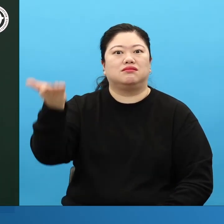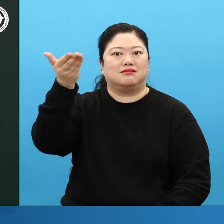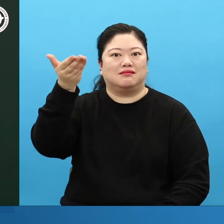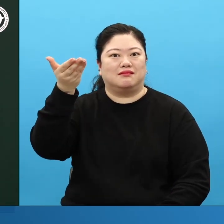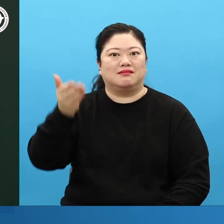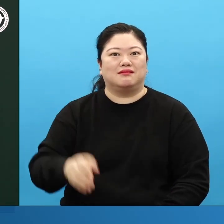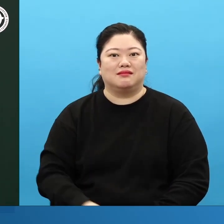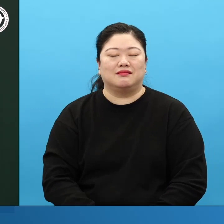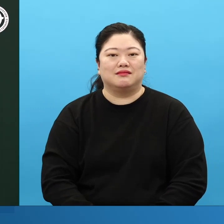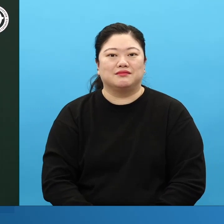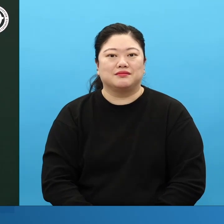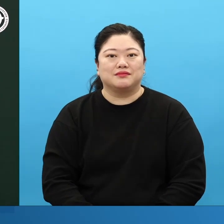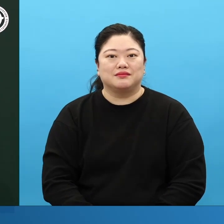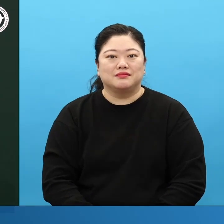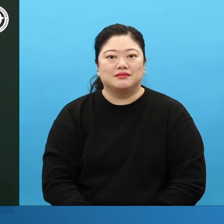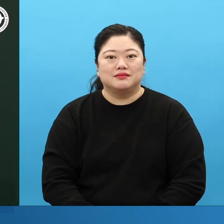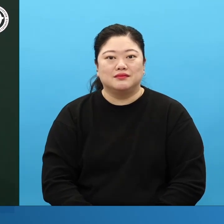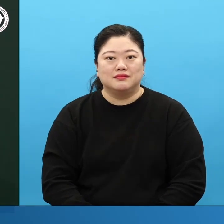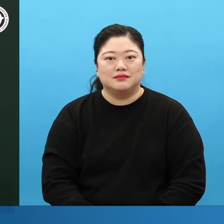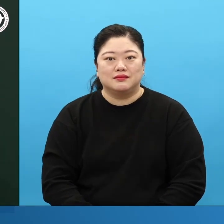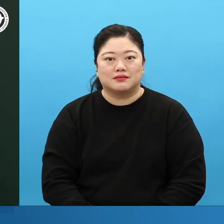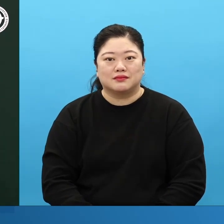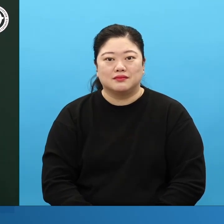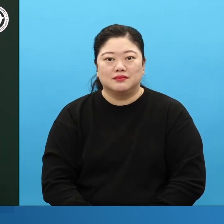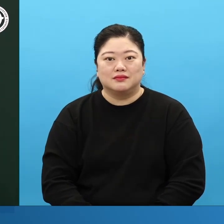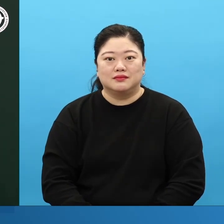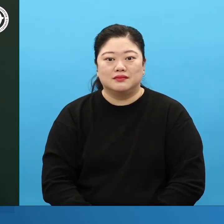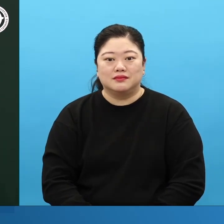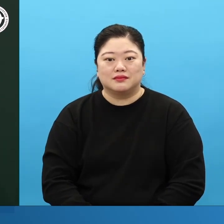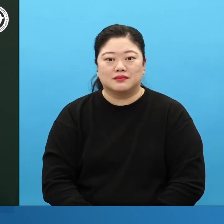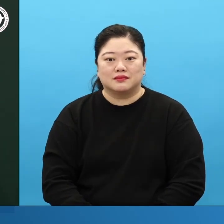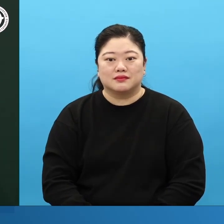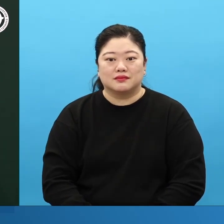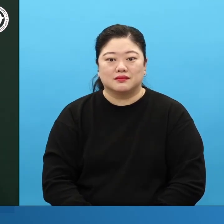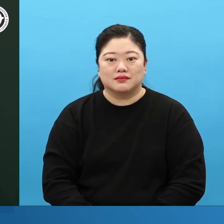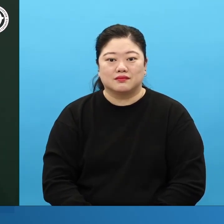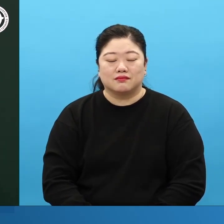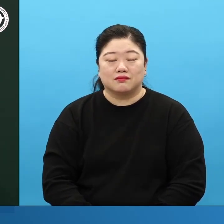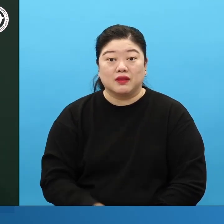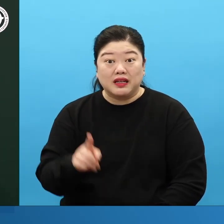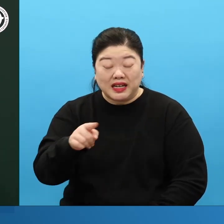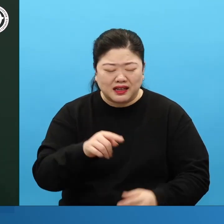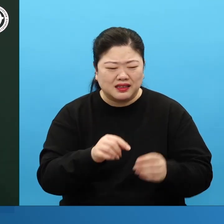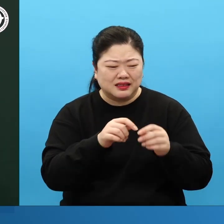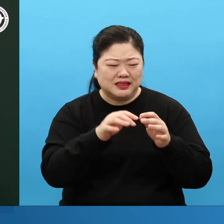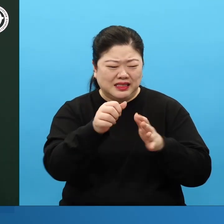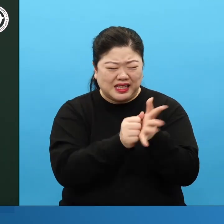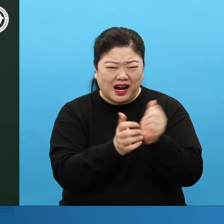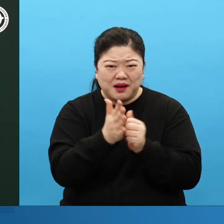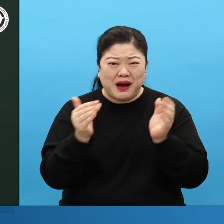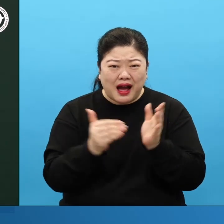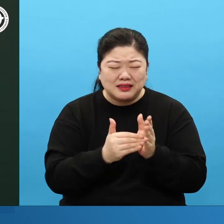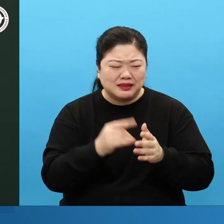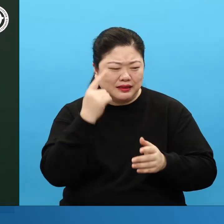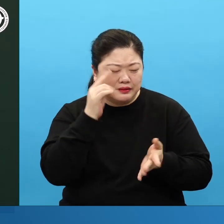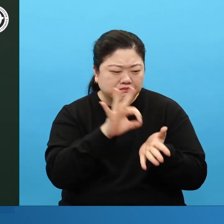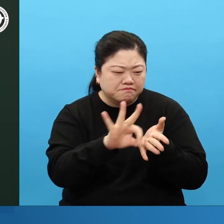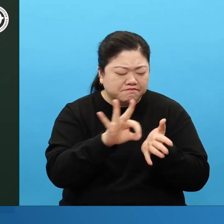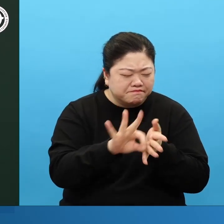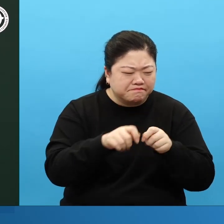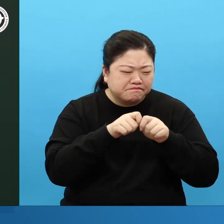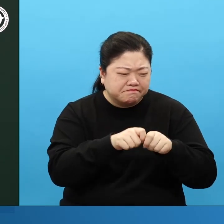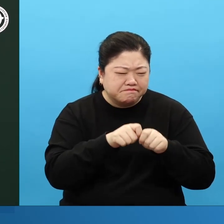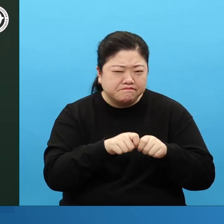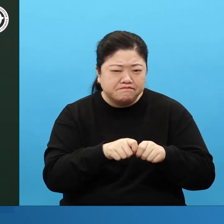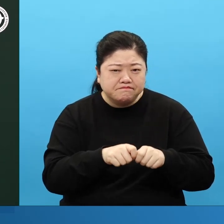único. 그래가지고 이 사람이 그런 스타일이니까 일을 얼마나 잘하겠어요. Entonces era ese tipo de persona, ese estilo, cómo